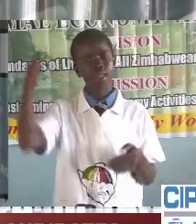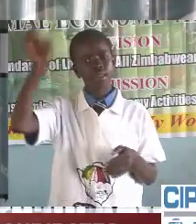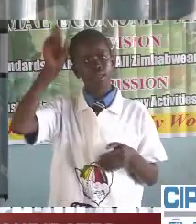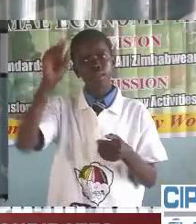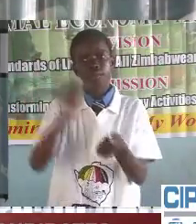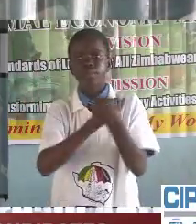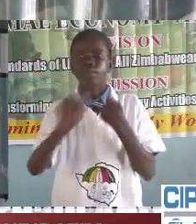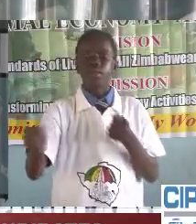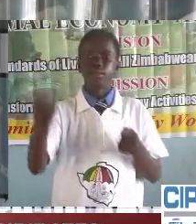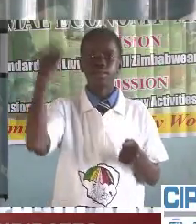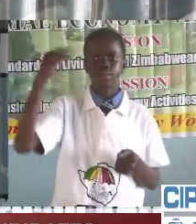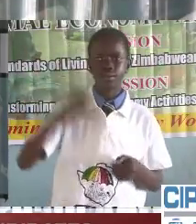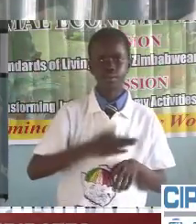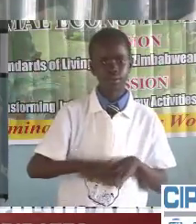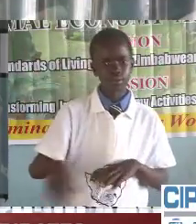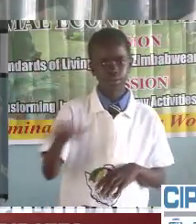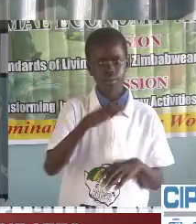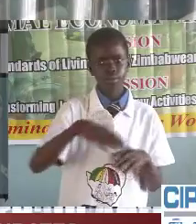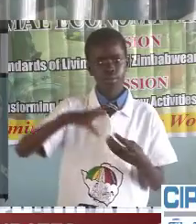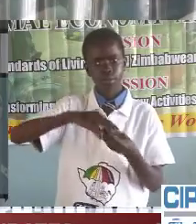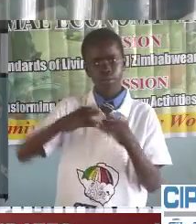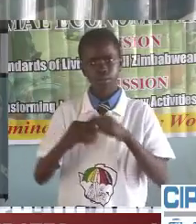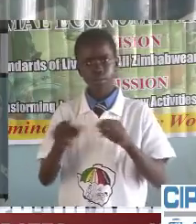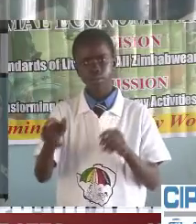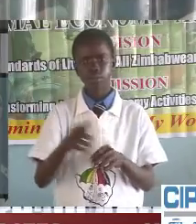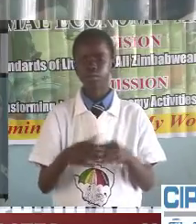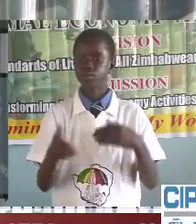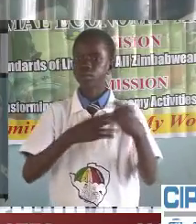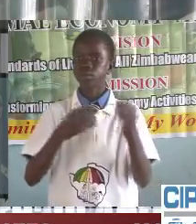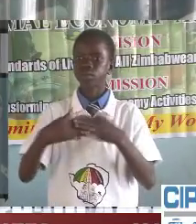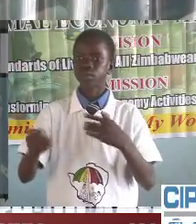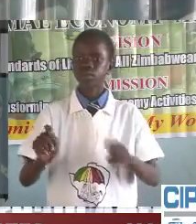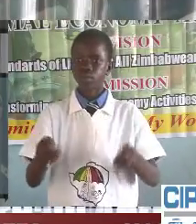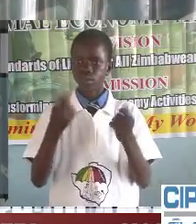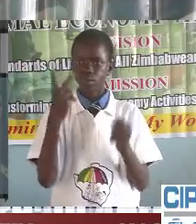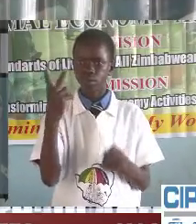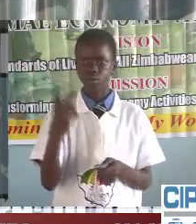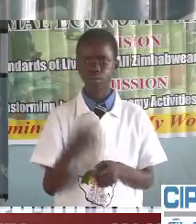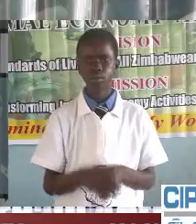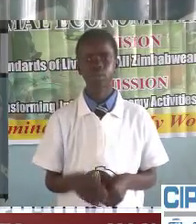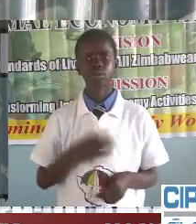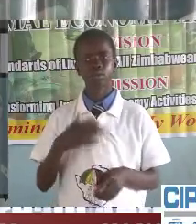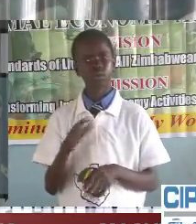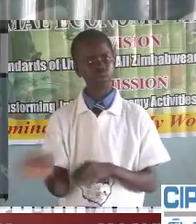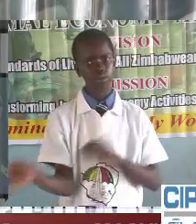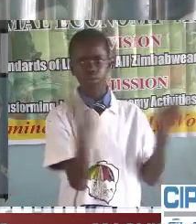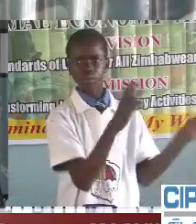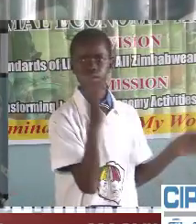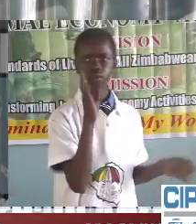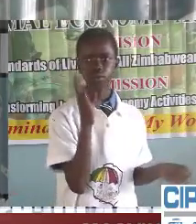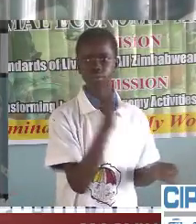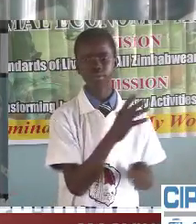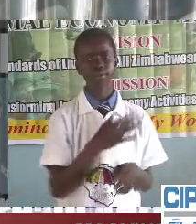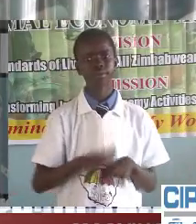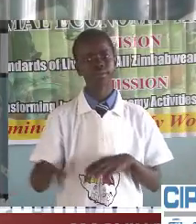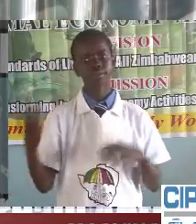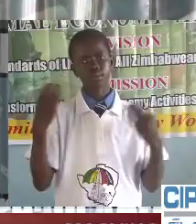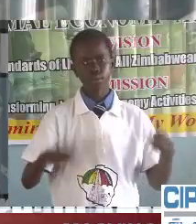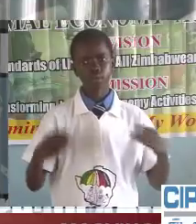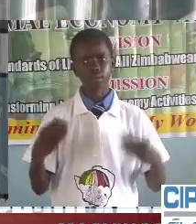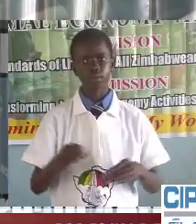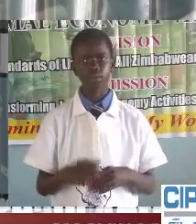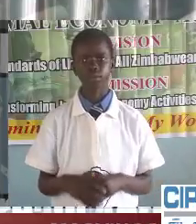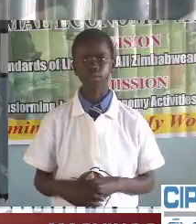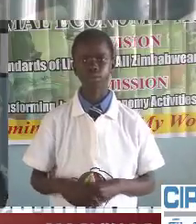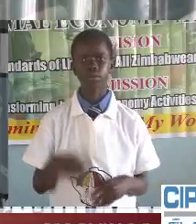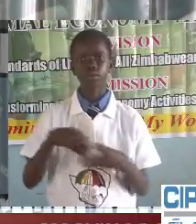dzivakirwe matoilets, vanhu ivavo vadzoserwe kunotengesera panzvimbo idzodzo dzive nzvimbo dzakachena.